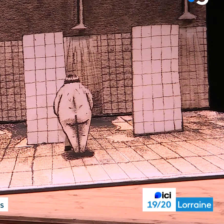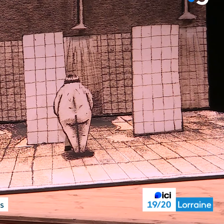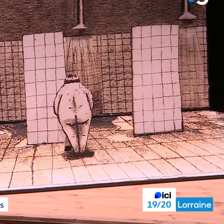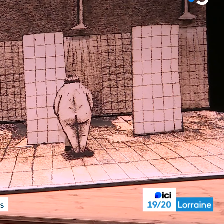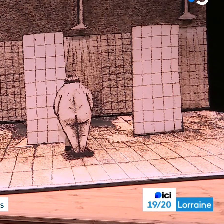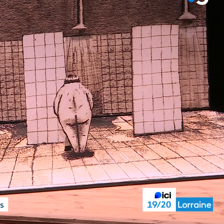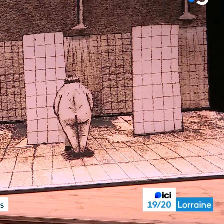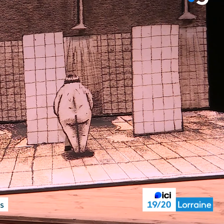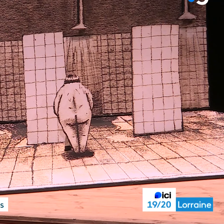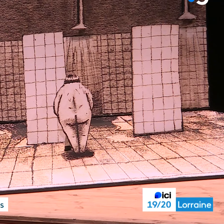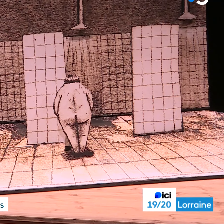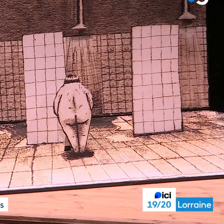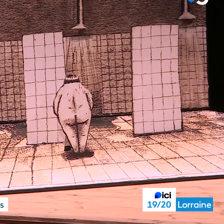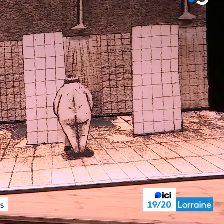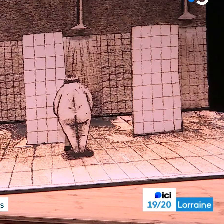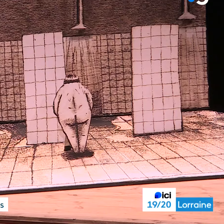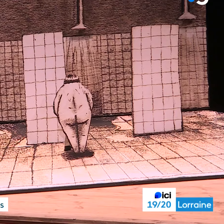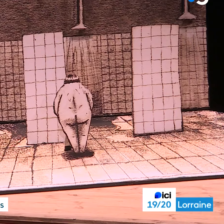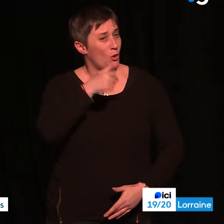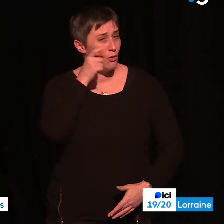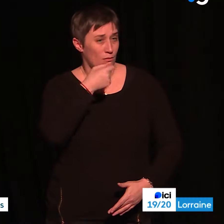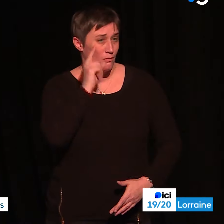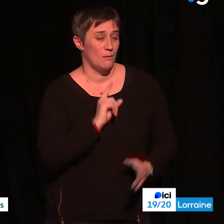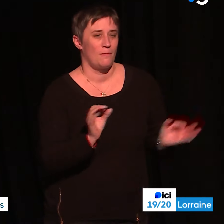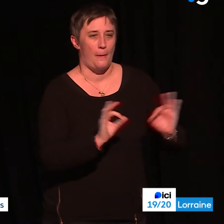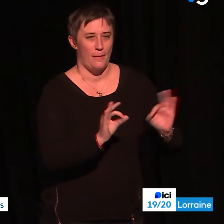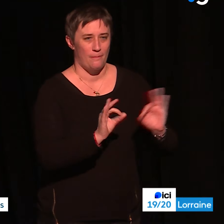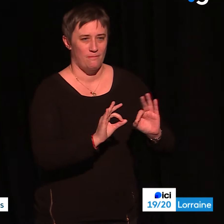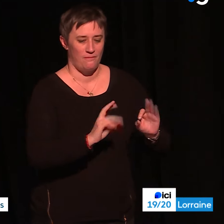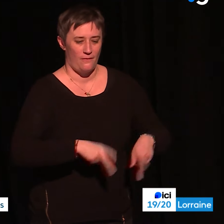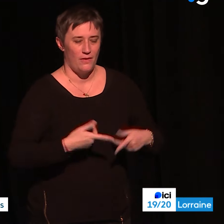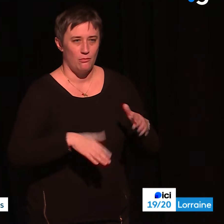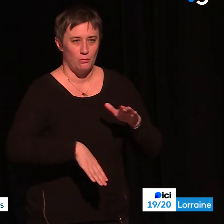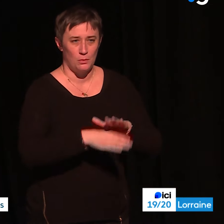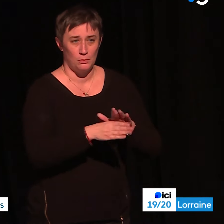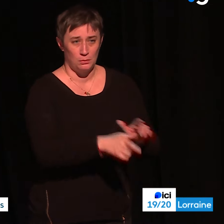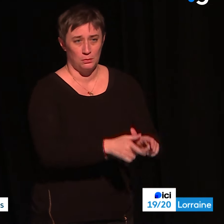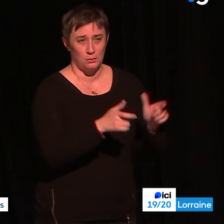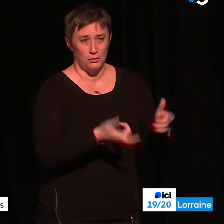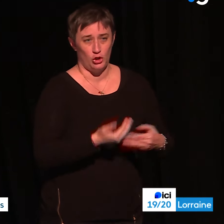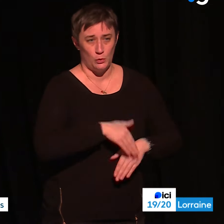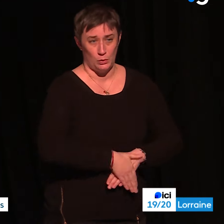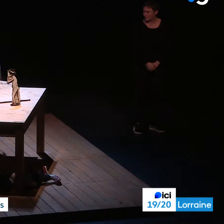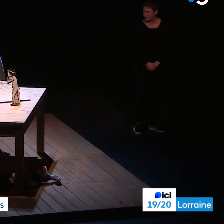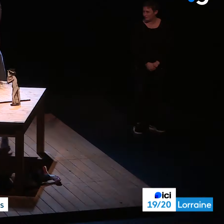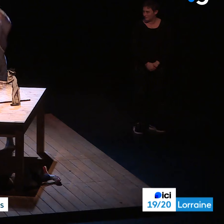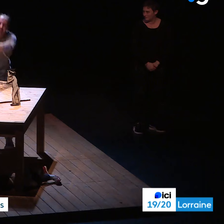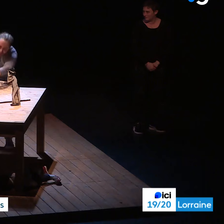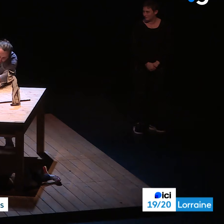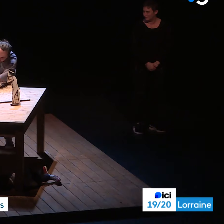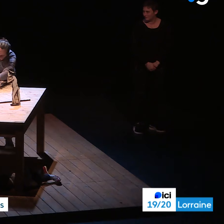aux personnes atteintes d'un handicap sensoriel, c'est au programme de l'espace Coltesse qui propose un spectacle traduit en langue des signes.